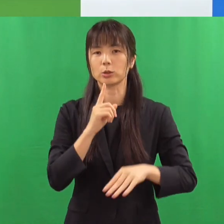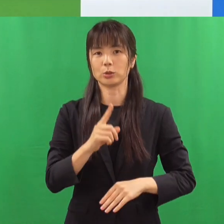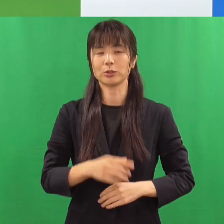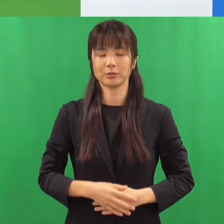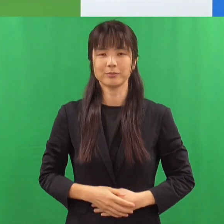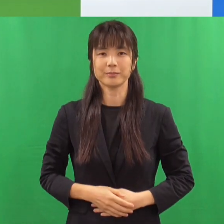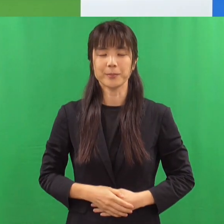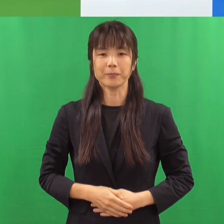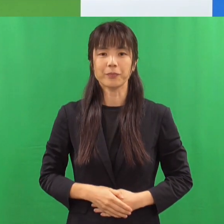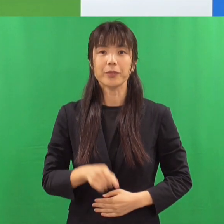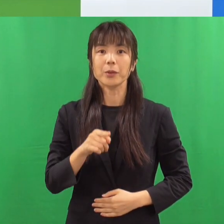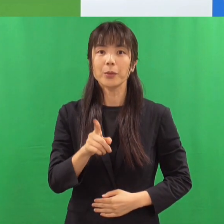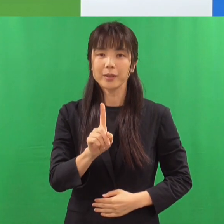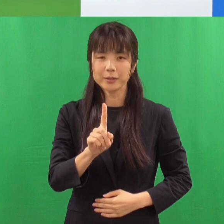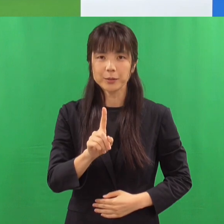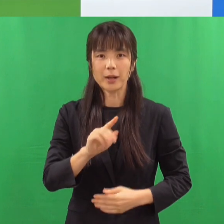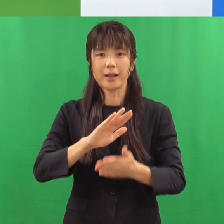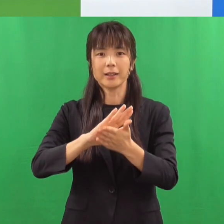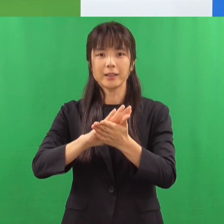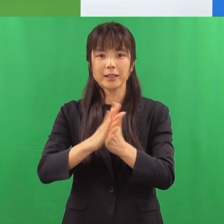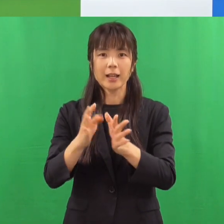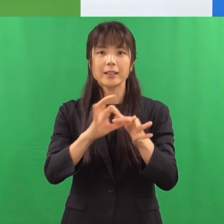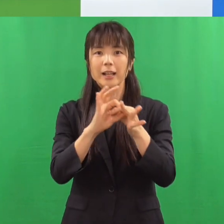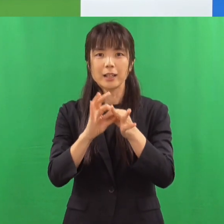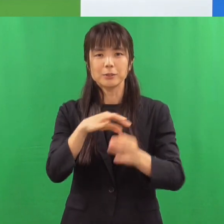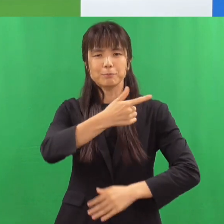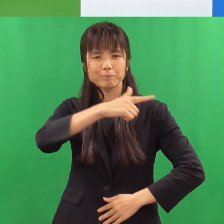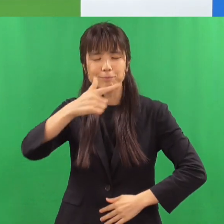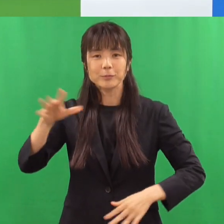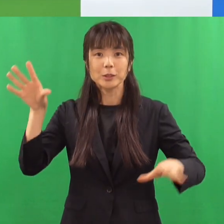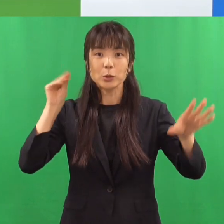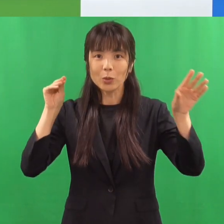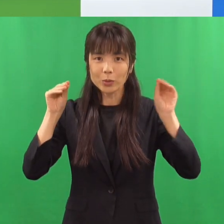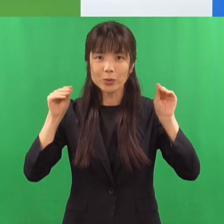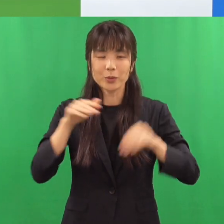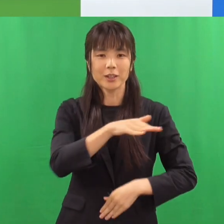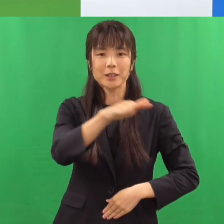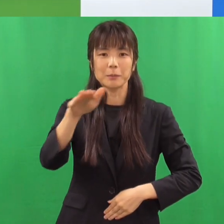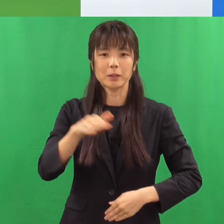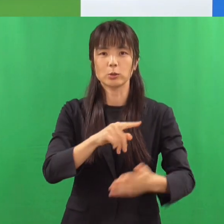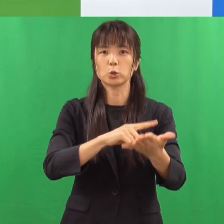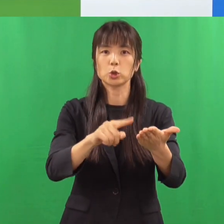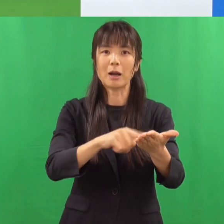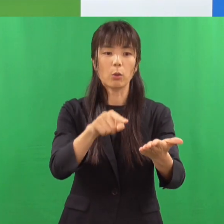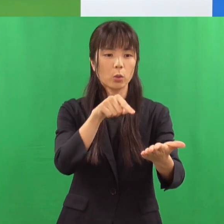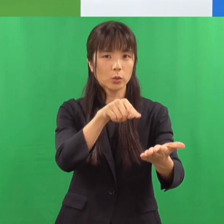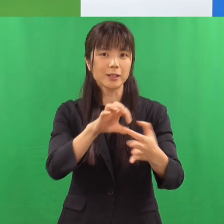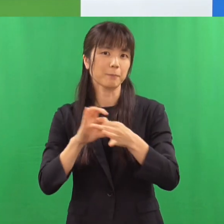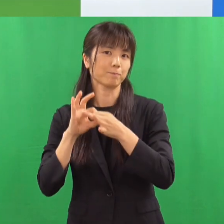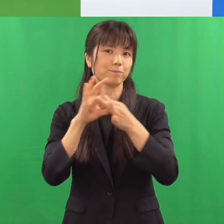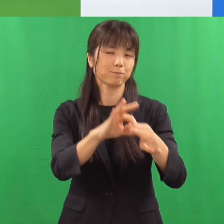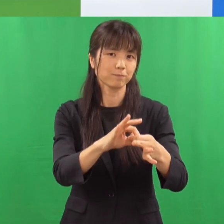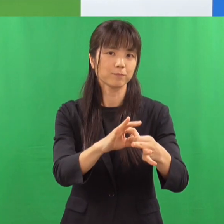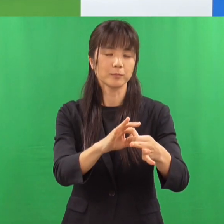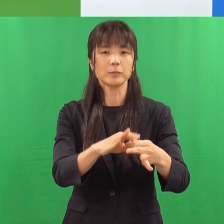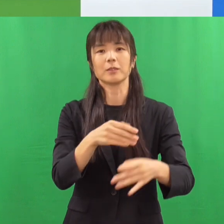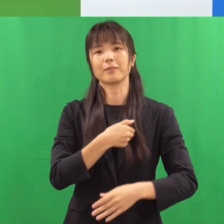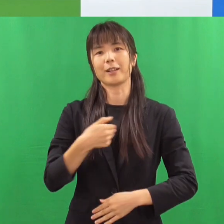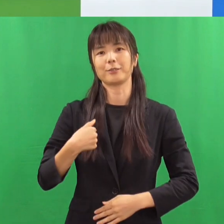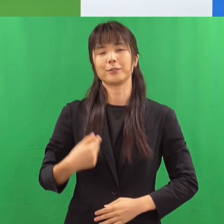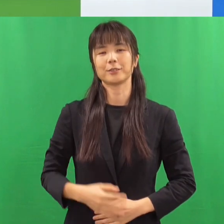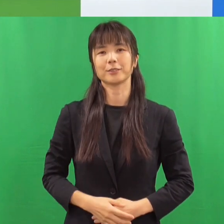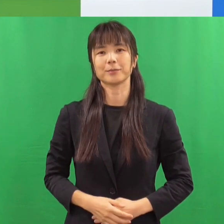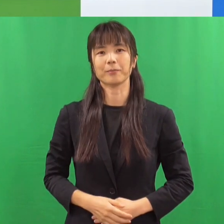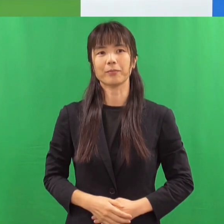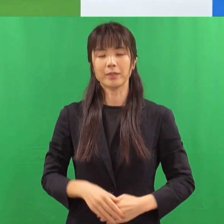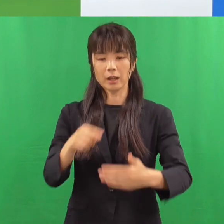アプリは県政のさまざまな情報を県民の皆様のお手元に直接お届けするものとなっております。主な機能とし